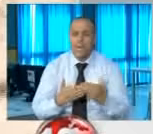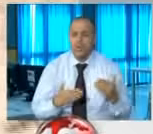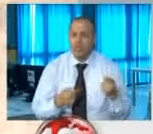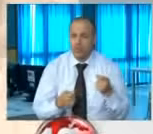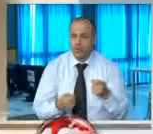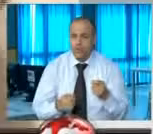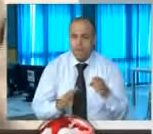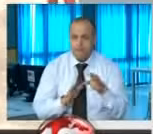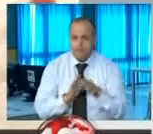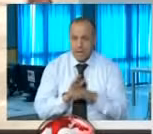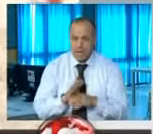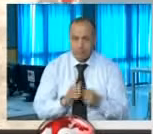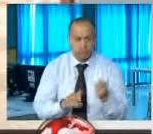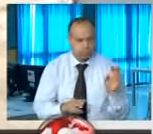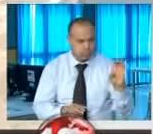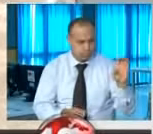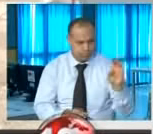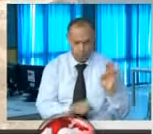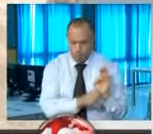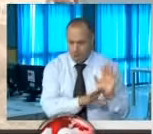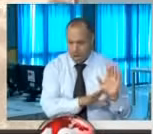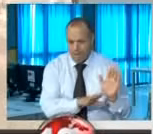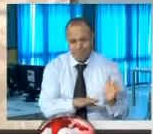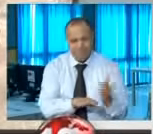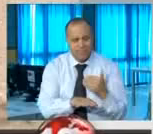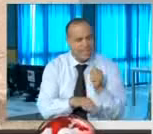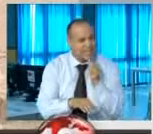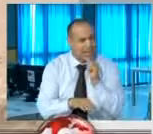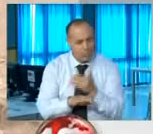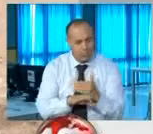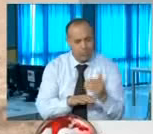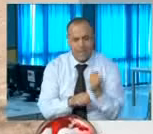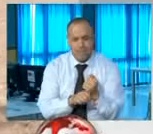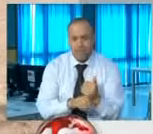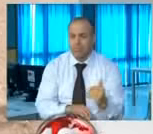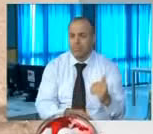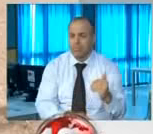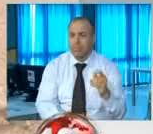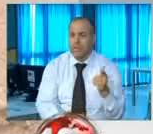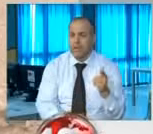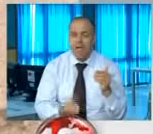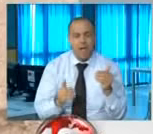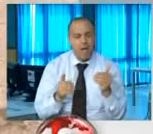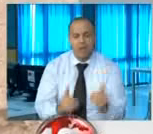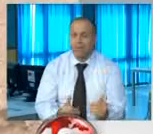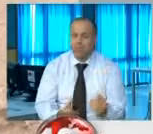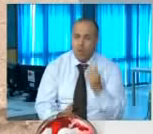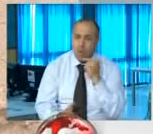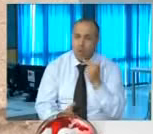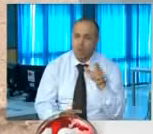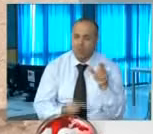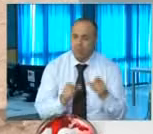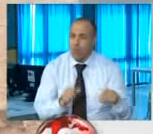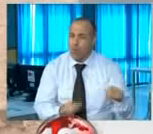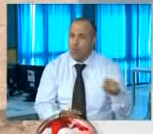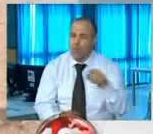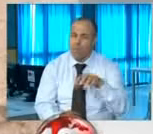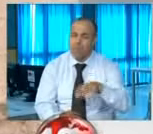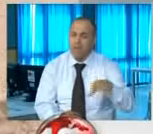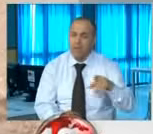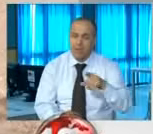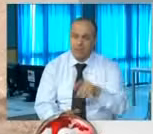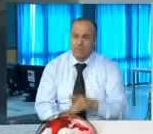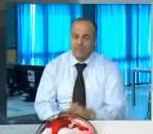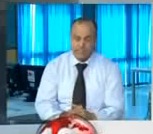مبرمجه وميزانيات مرصوده، يبقى التسريع في انجازها عنصرا اساسيا لوضع حد لمتساكني هذه المناطق.